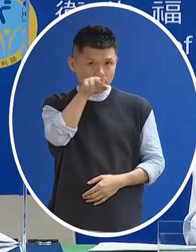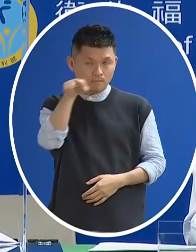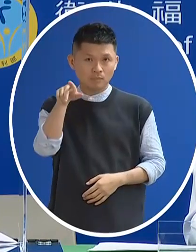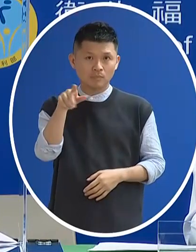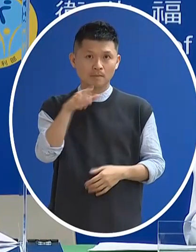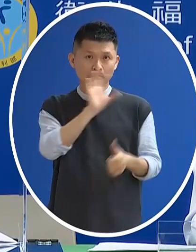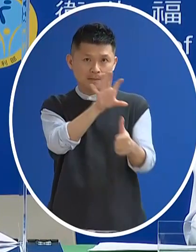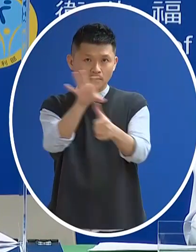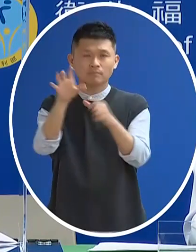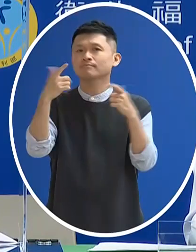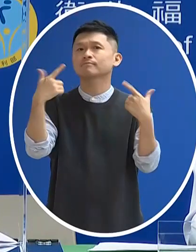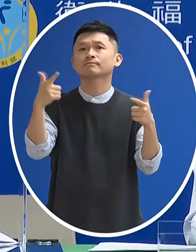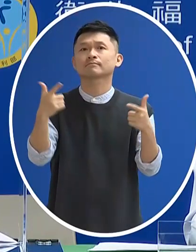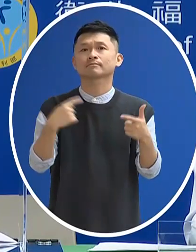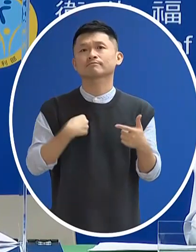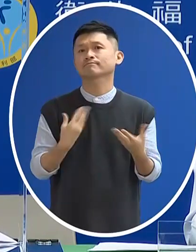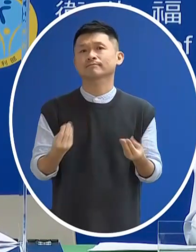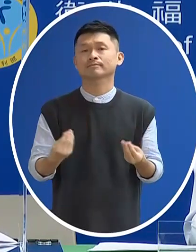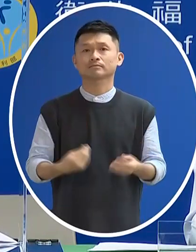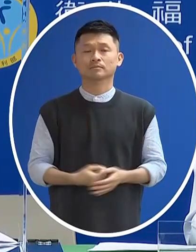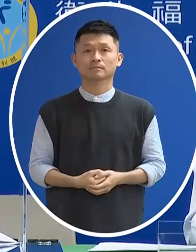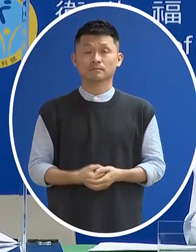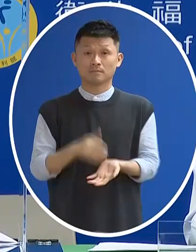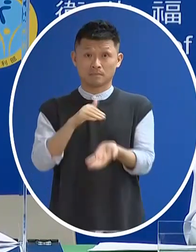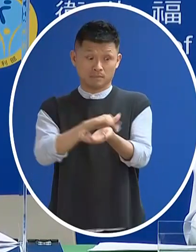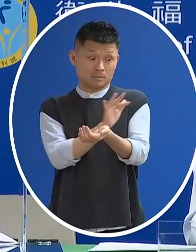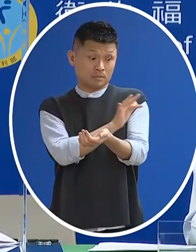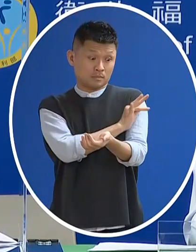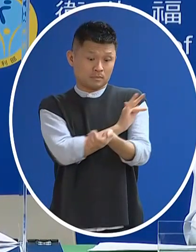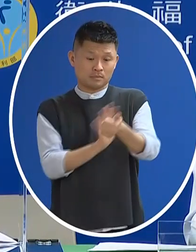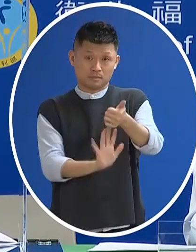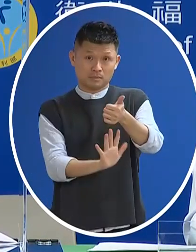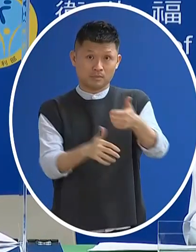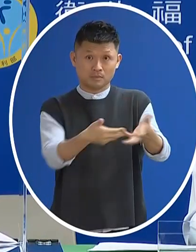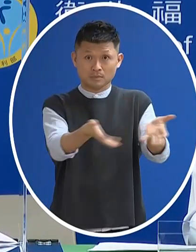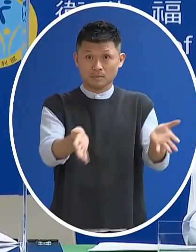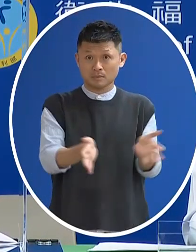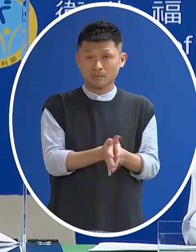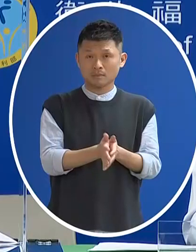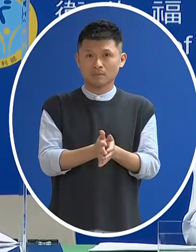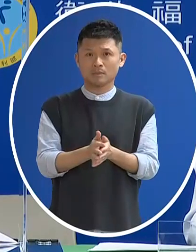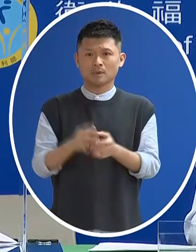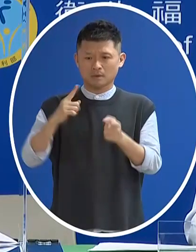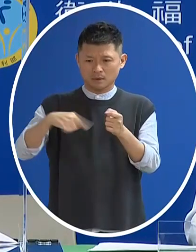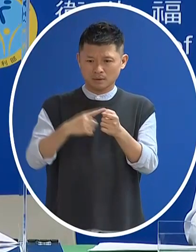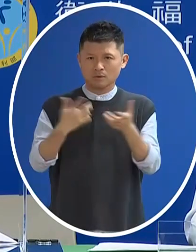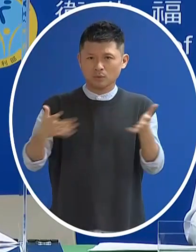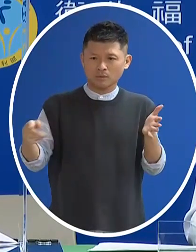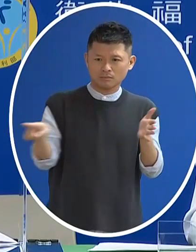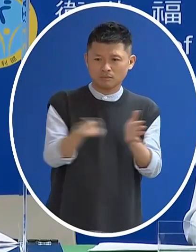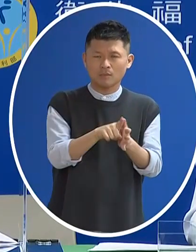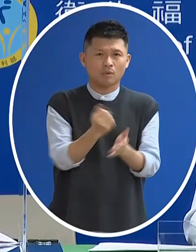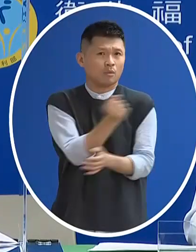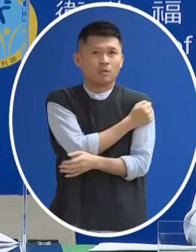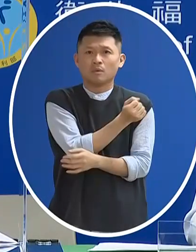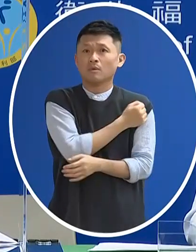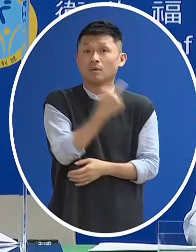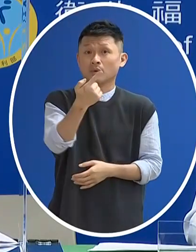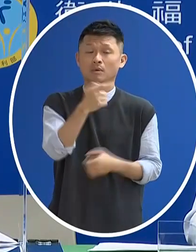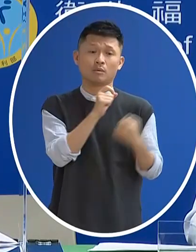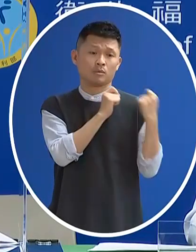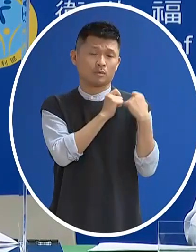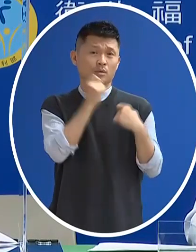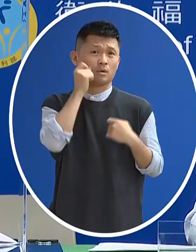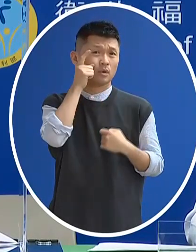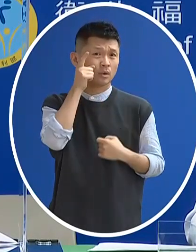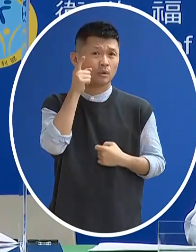思。所有的医护团队在过去一年多来都非常的辛劳，尤其是在最近这一个